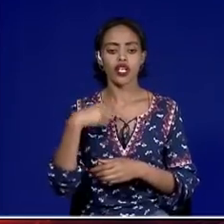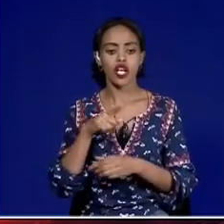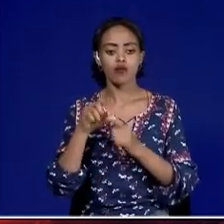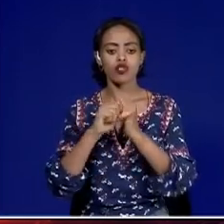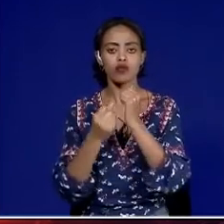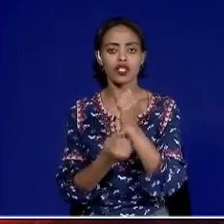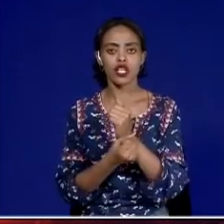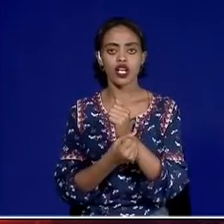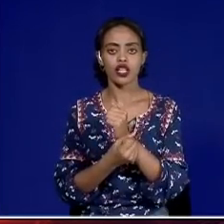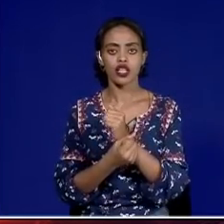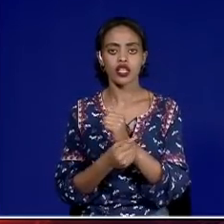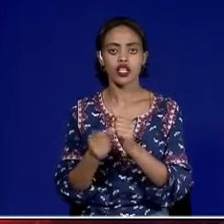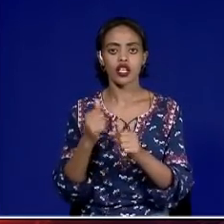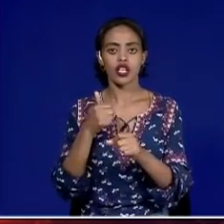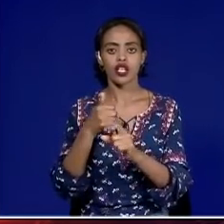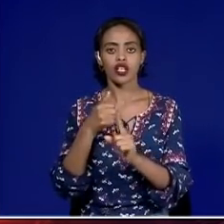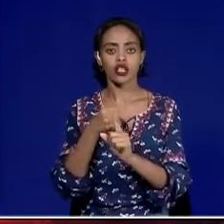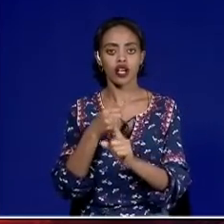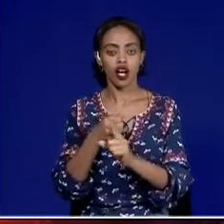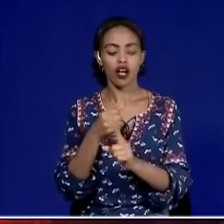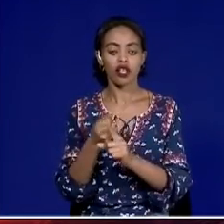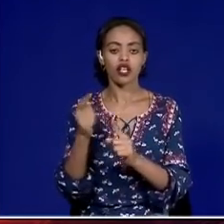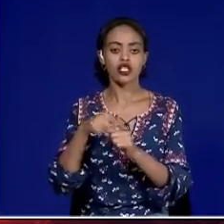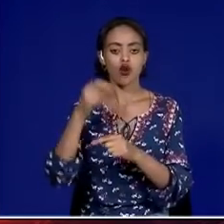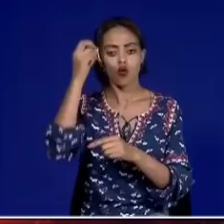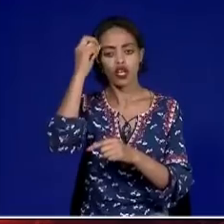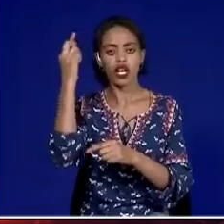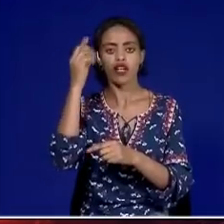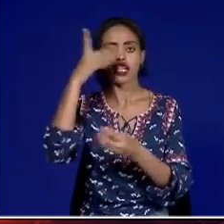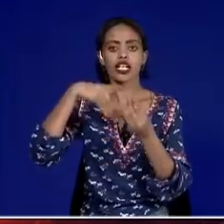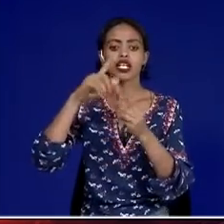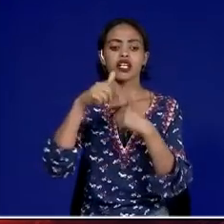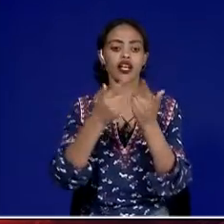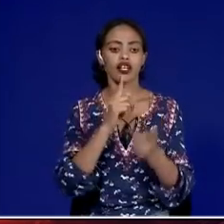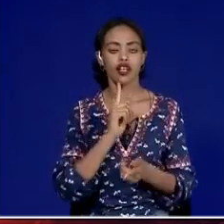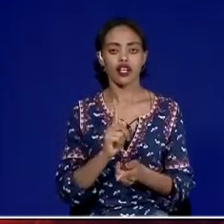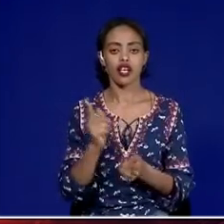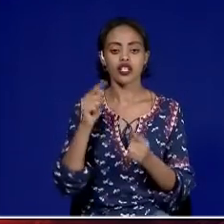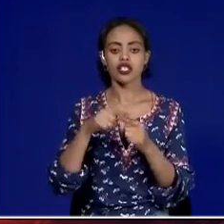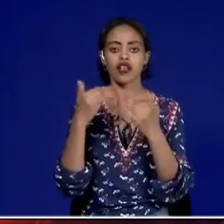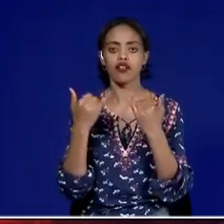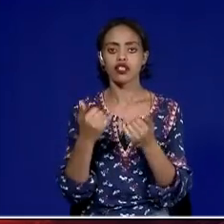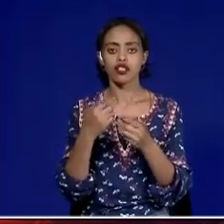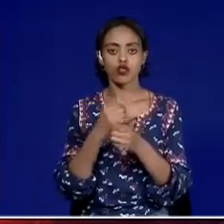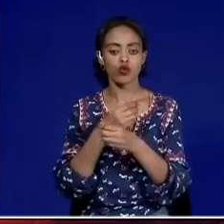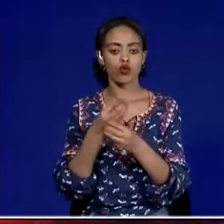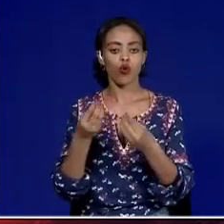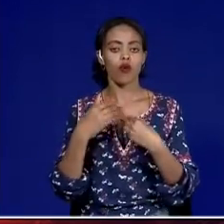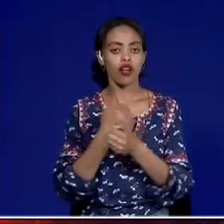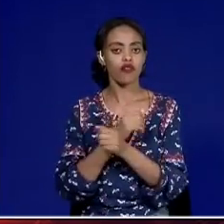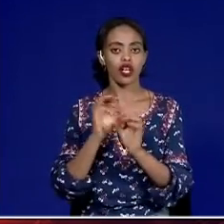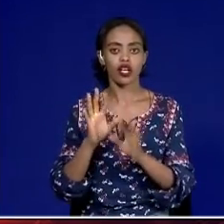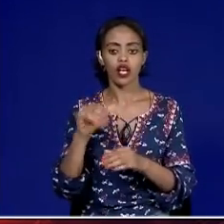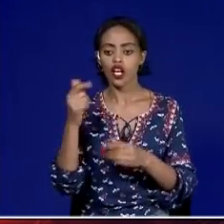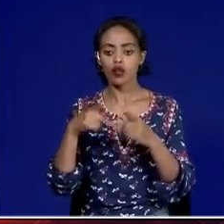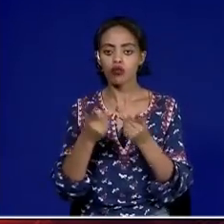مسرت ترعنا كاف قبلي اسكاف وردا اسكاف زوا خلل كينا هنا اسكاف هيزي توهنا فتح يلل خالي بوتا يتسانن نو